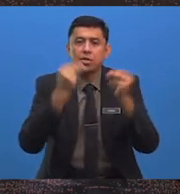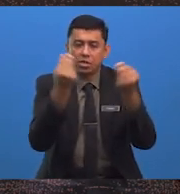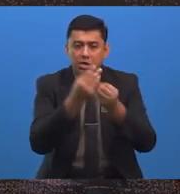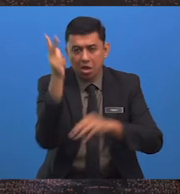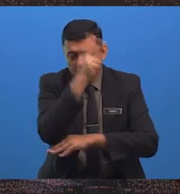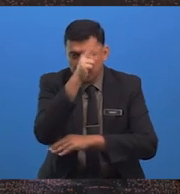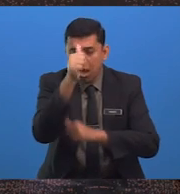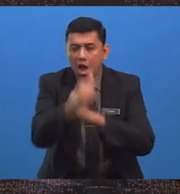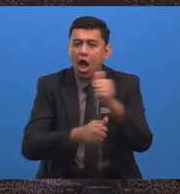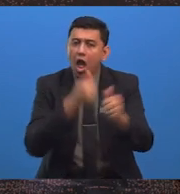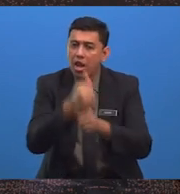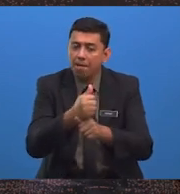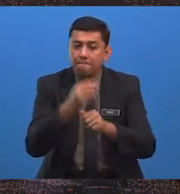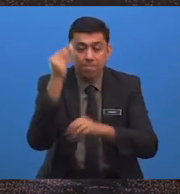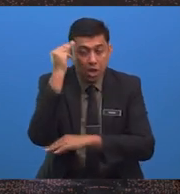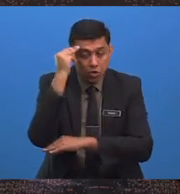Melayu.